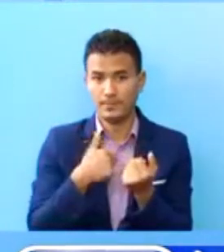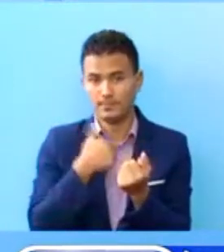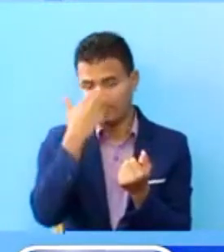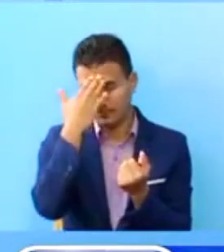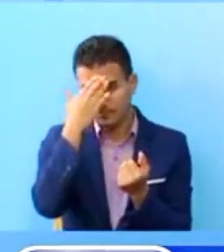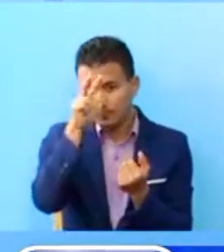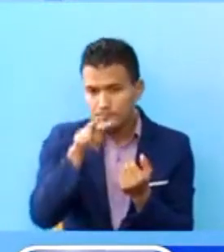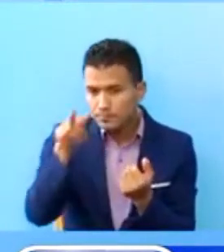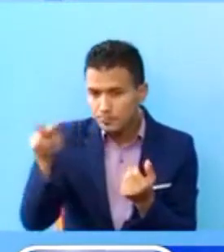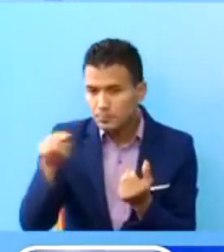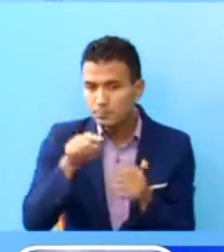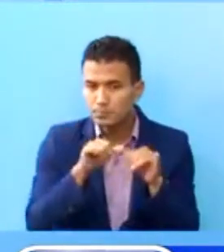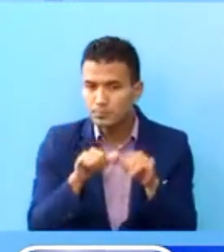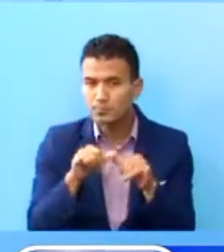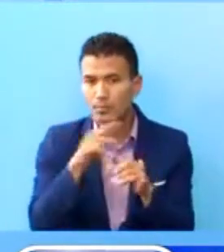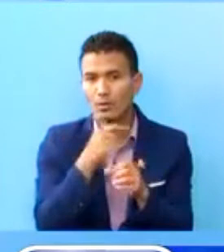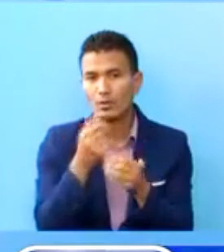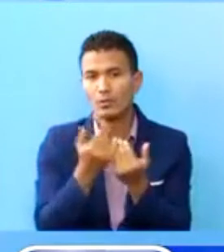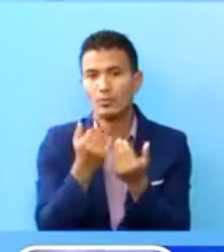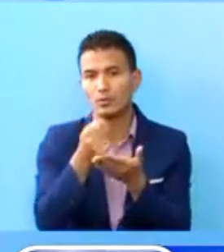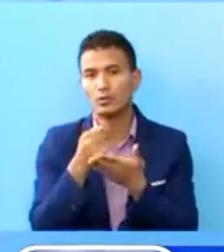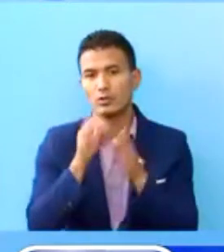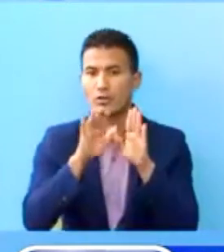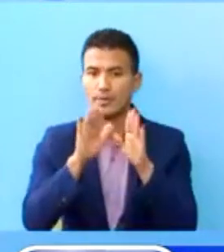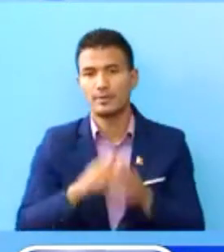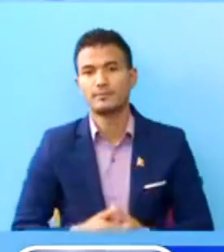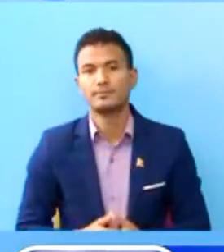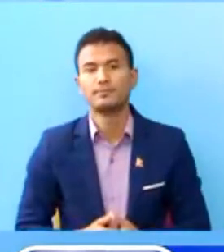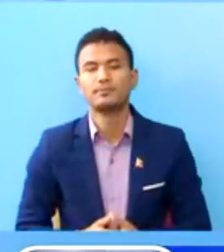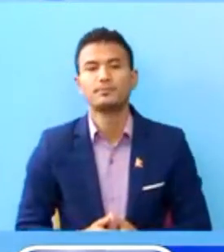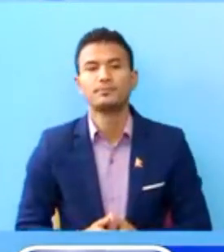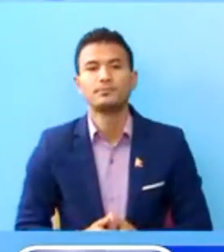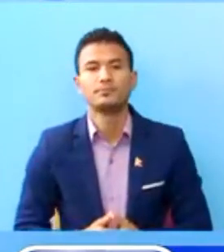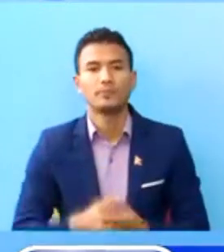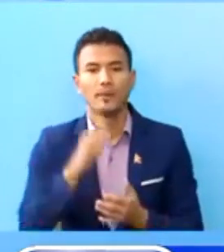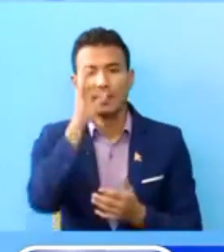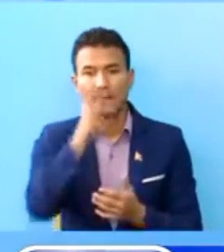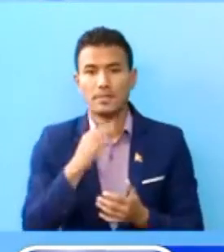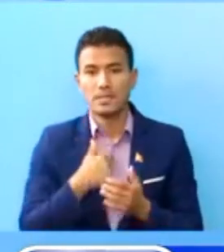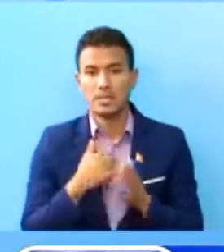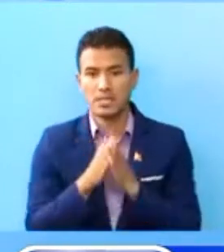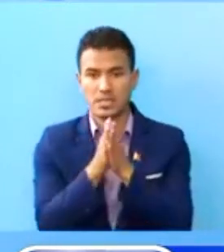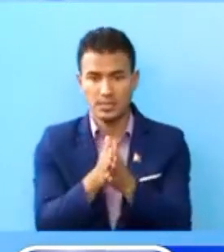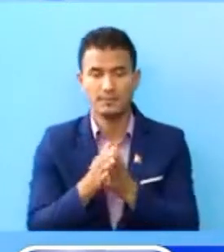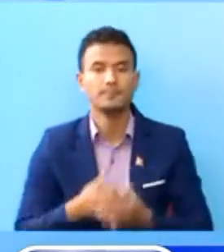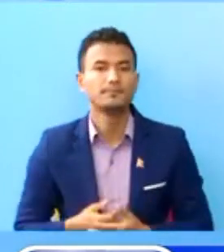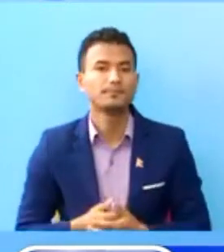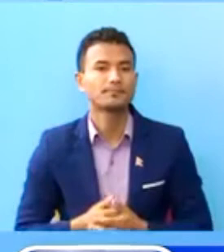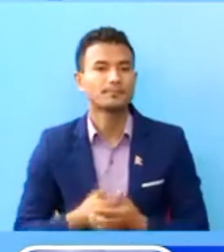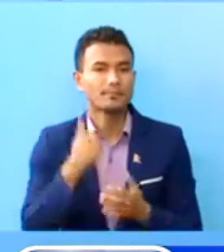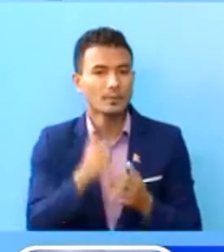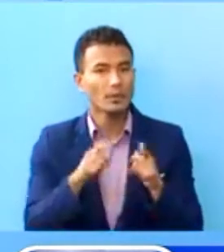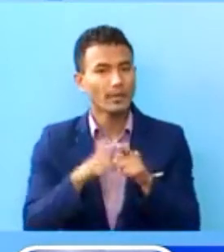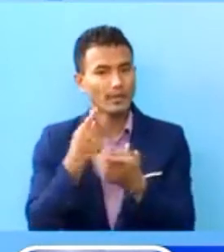यो स्थितिमा ल्याउनलाई उहाँहरूले पुर्याउनु भएको मद्दतको लागि मैले धन्यवाद दिन चाहन्छु। अब मैले विशेष अनुरोध के गर्न चाहन्छु भने अझै